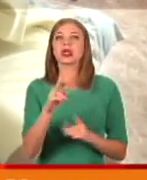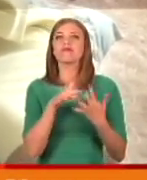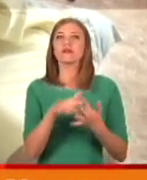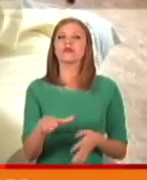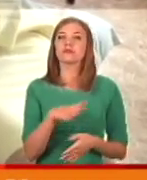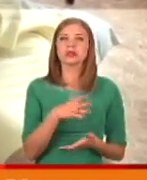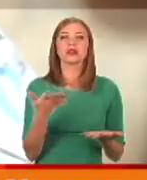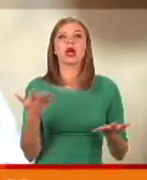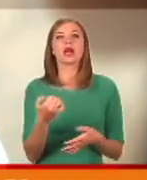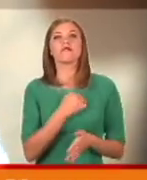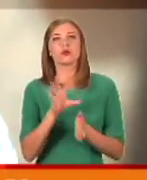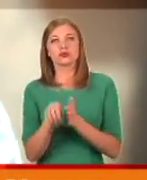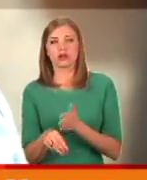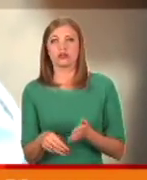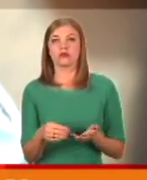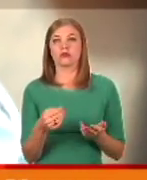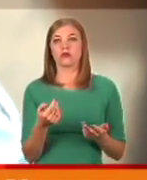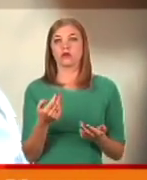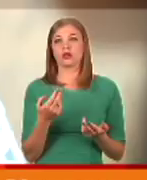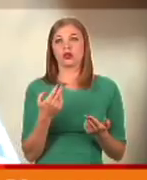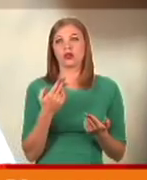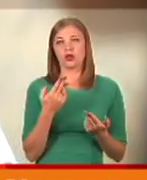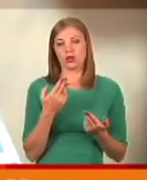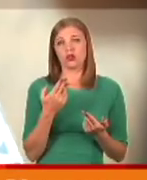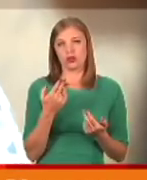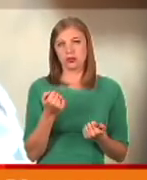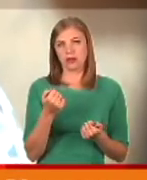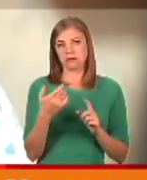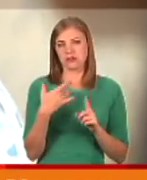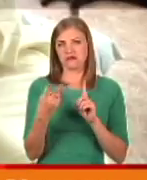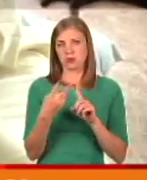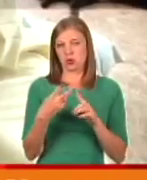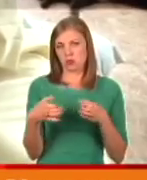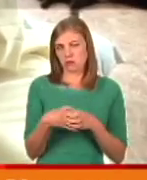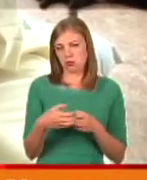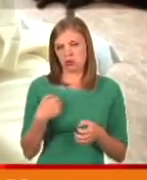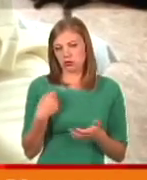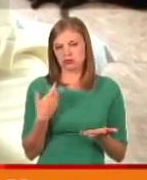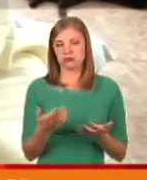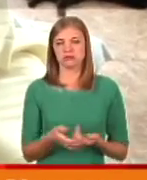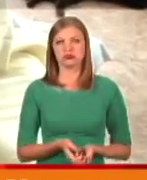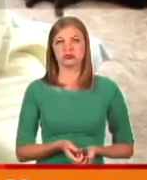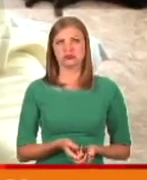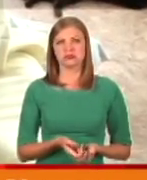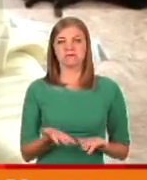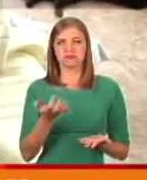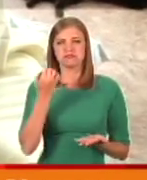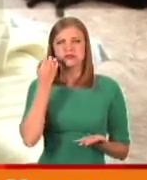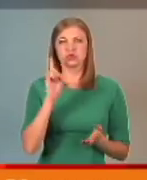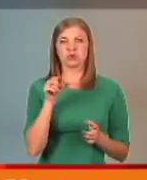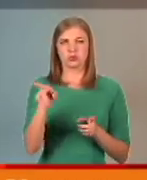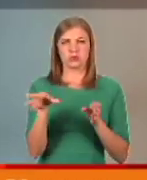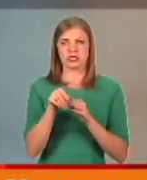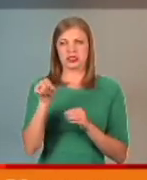воював, в яких військах? Мозговий, по-моєму, мозговий, по-моєму. Да. По-моєму, що-то от з ним